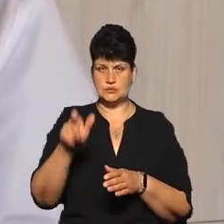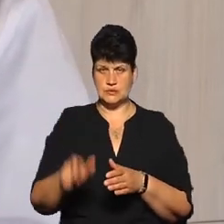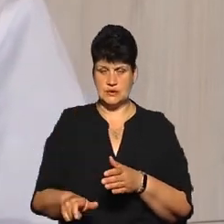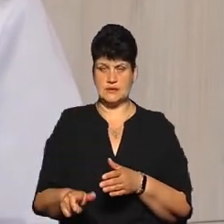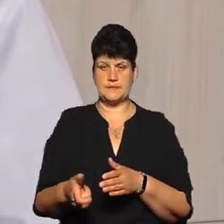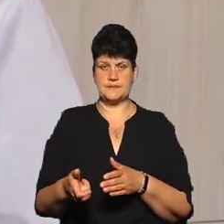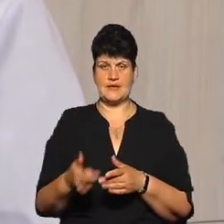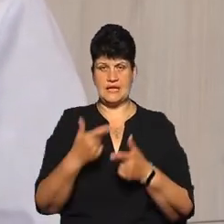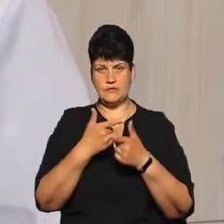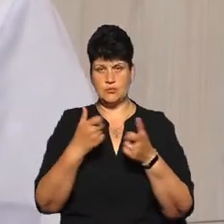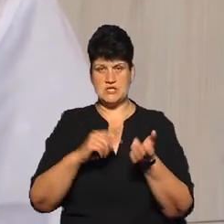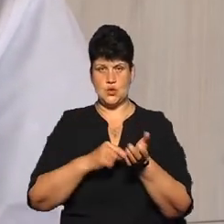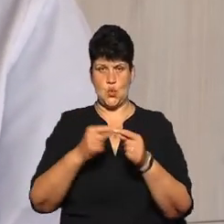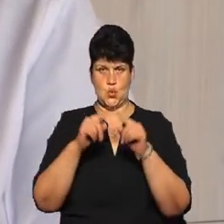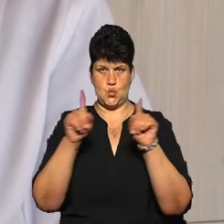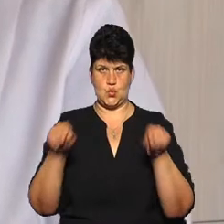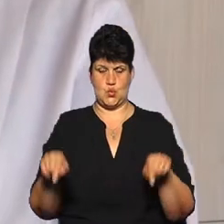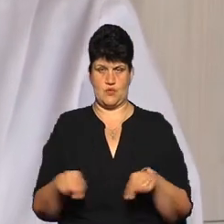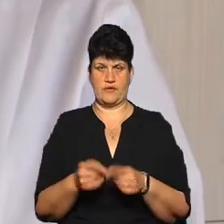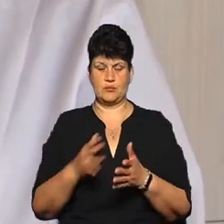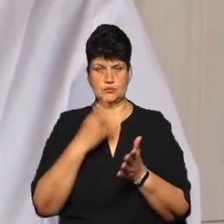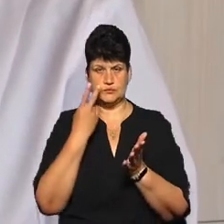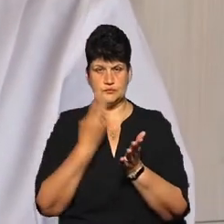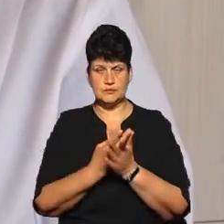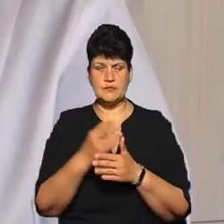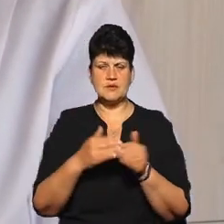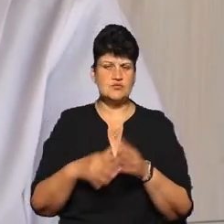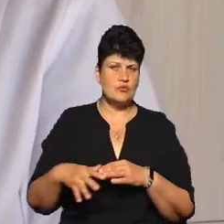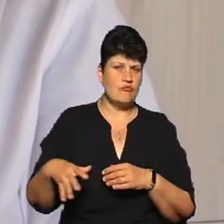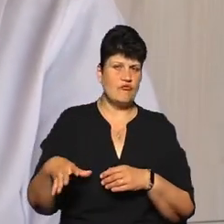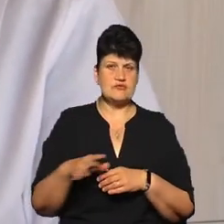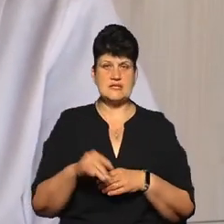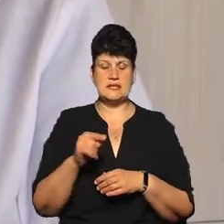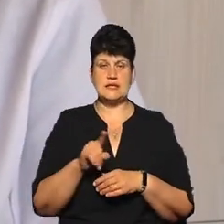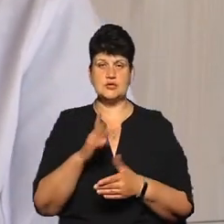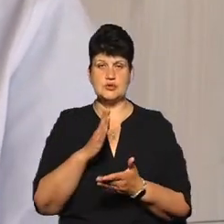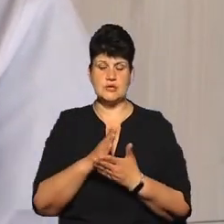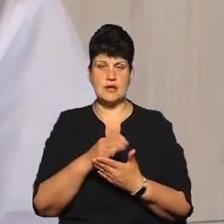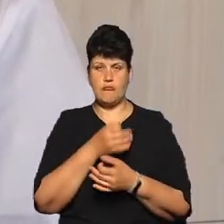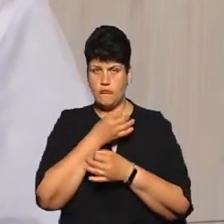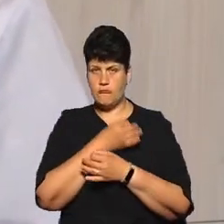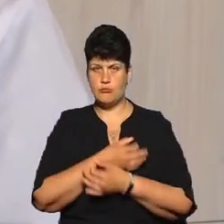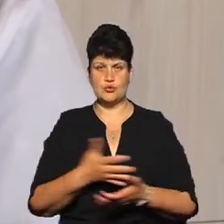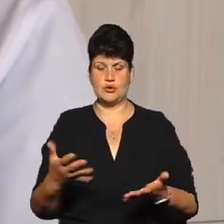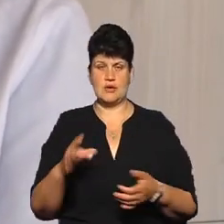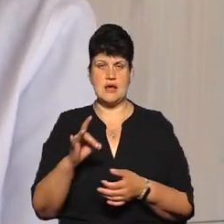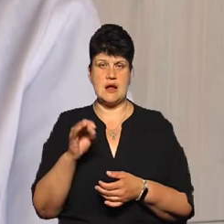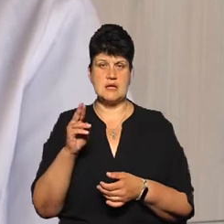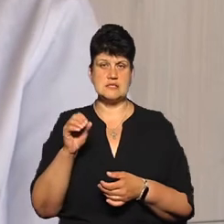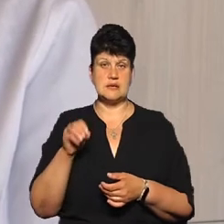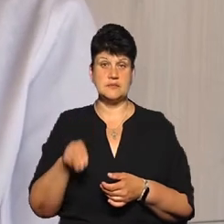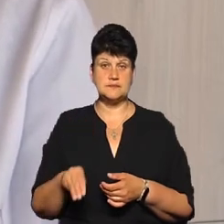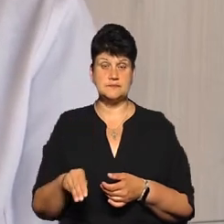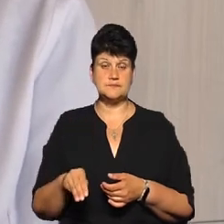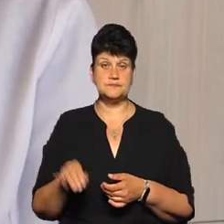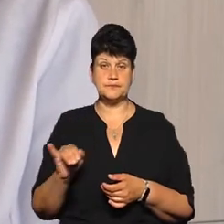звану інформаційну довідку, в якій буде відображено практично все те, що є в будь-якому рецепті. От,